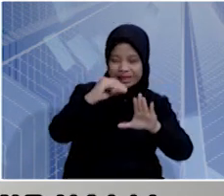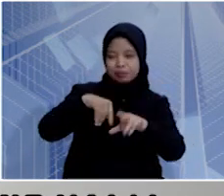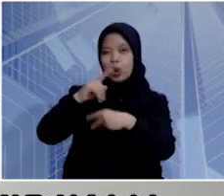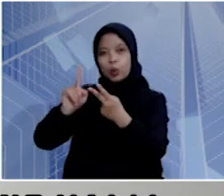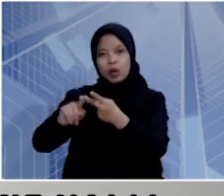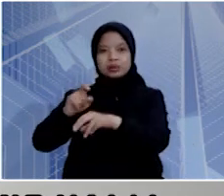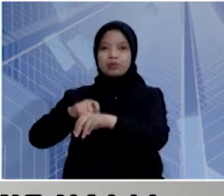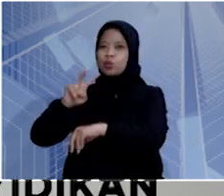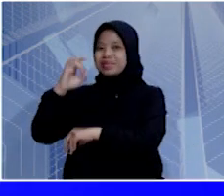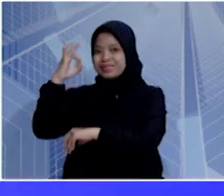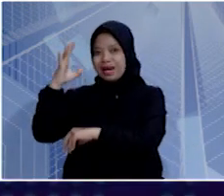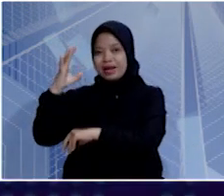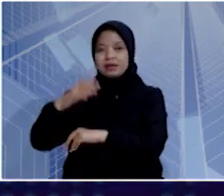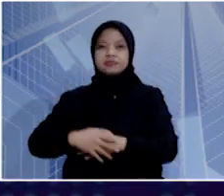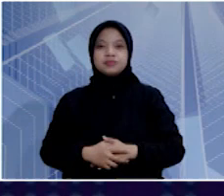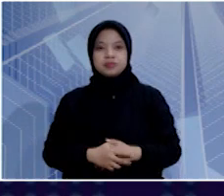Barat